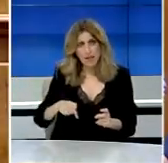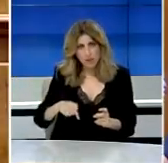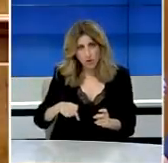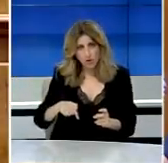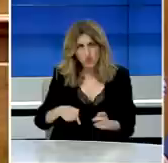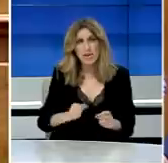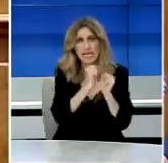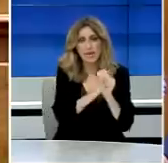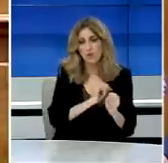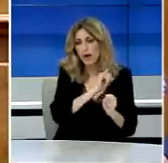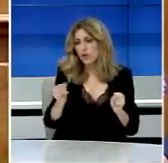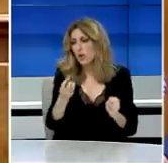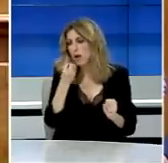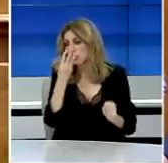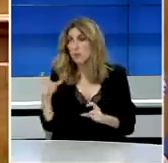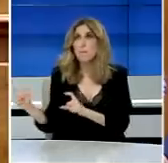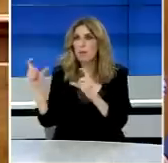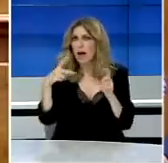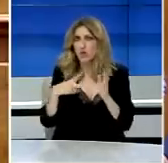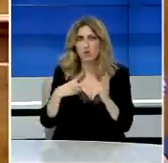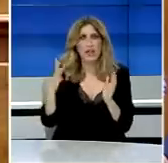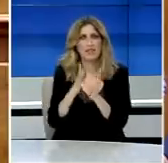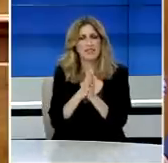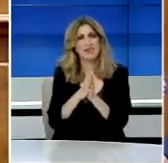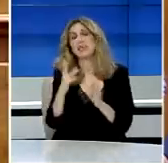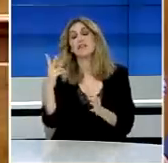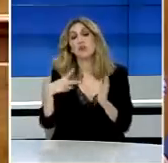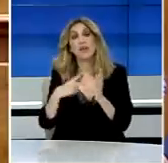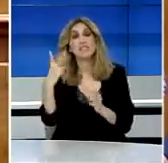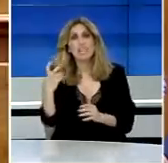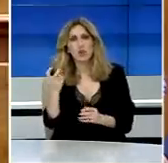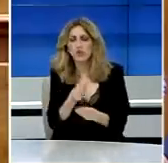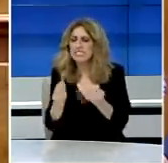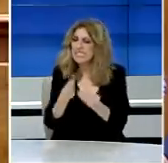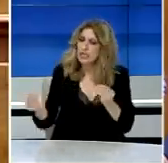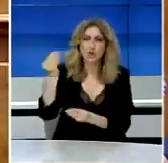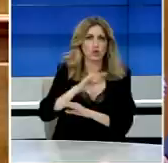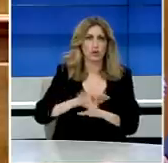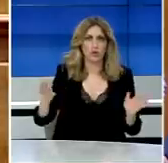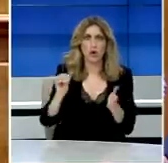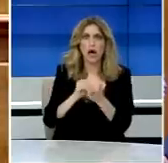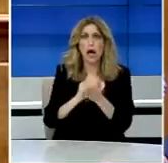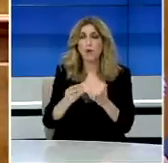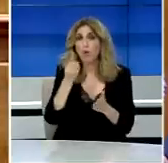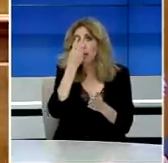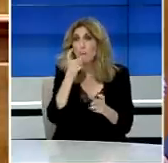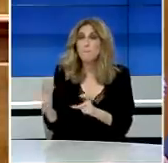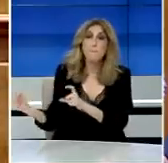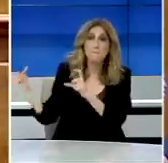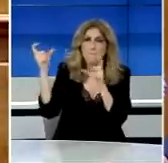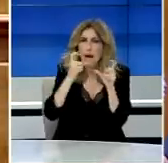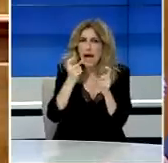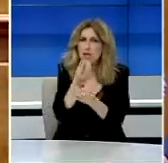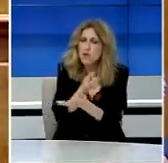πεντάμινο Ιανουαρίου-Μαΐου, όπως και το χειρότερο Μάιο από όλων των εποχών, από το 2001.